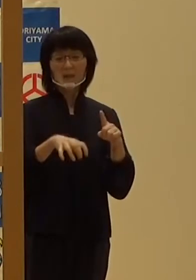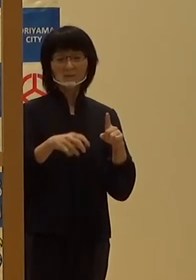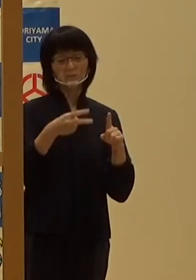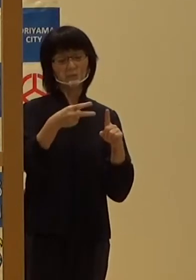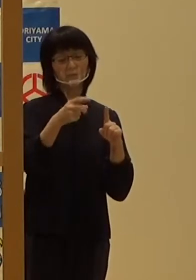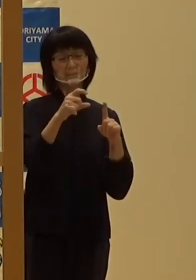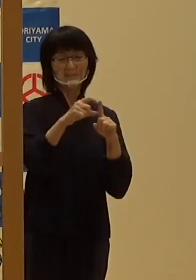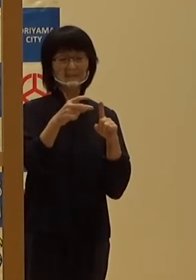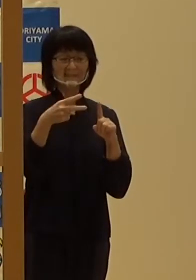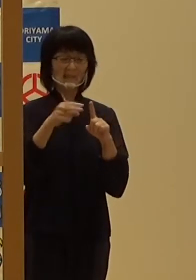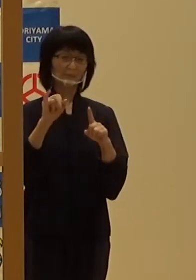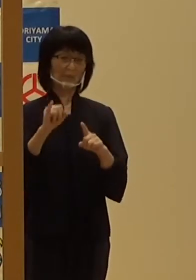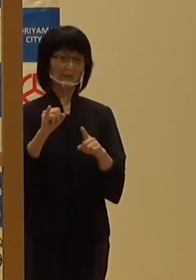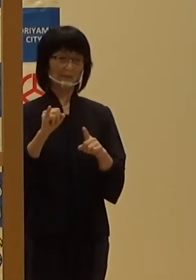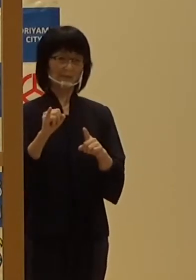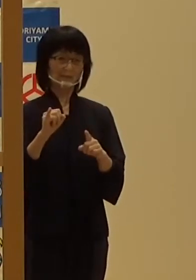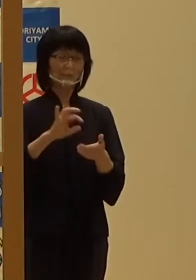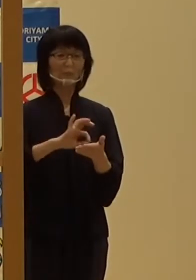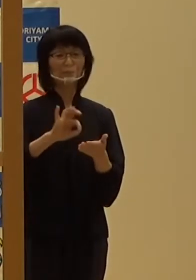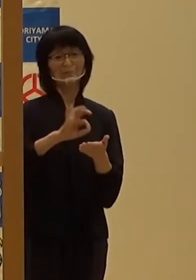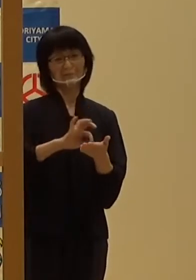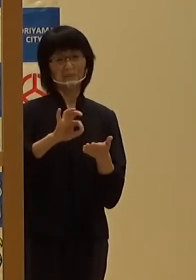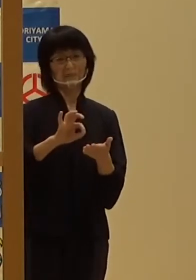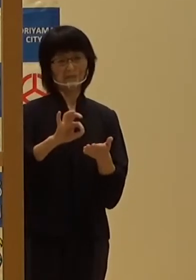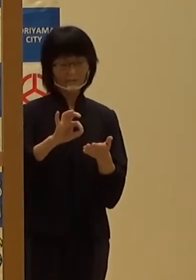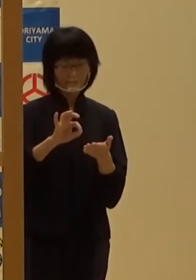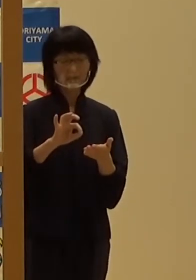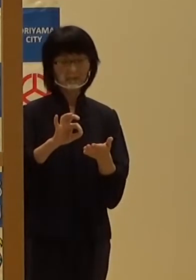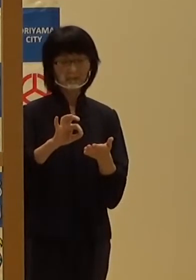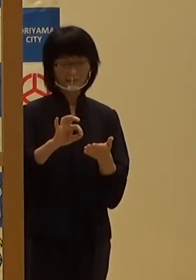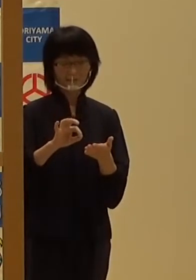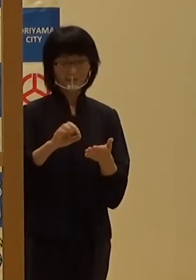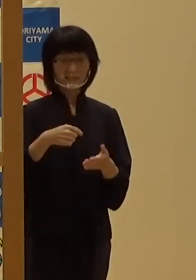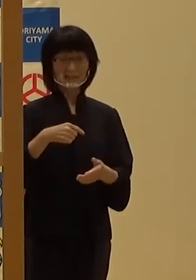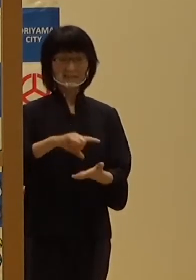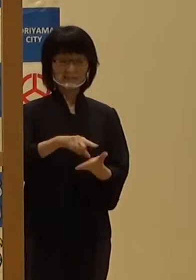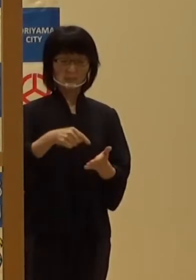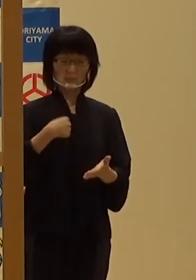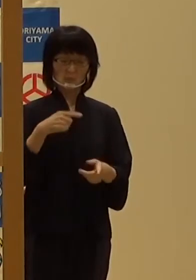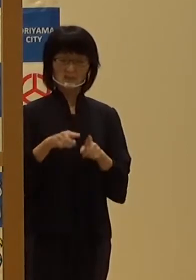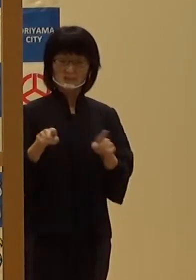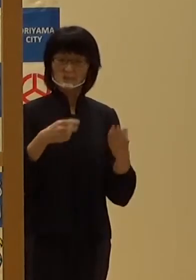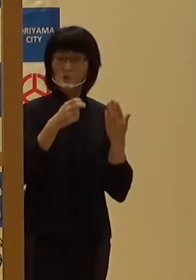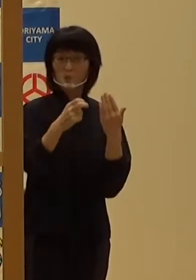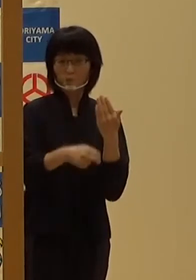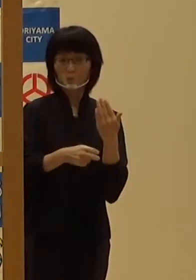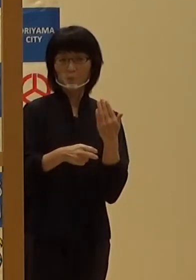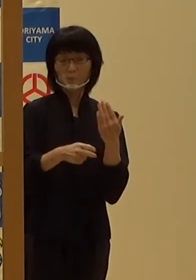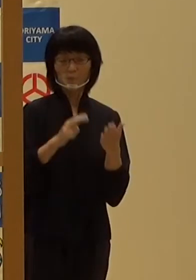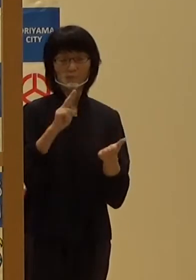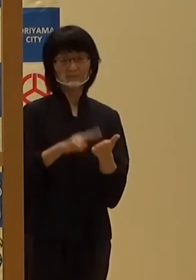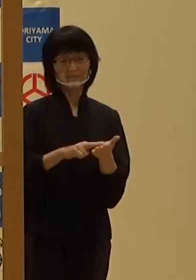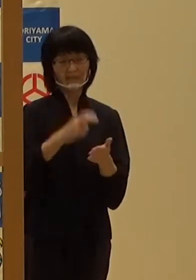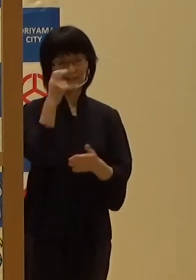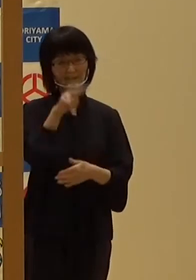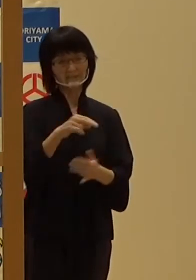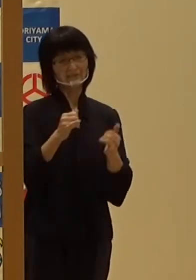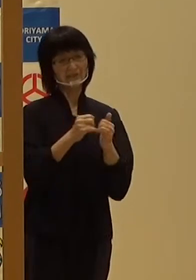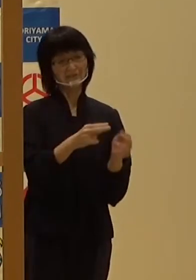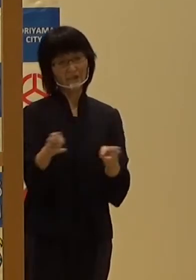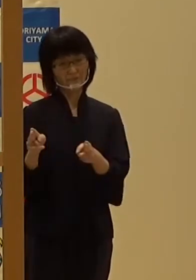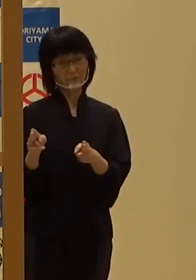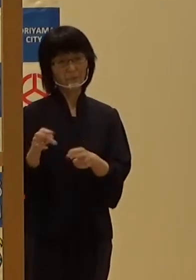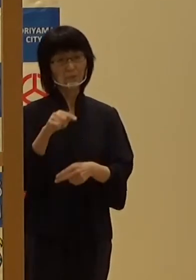備と、地方自治法第244条に基づきます指定管理者制度、これはすで